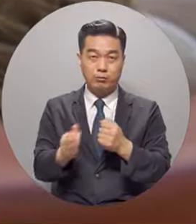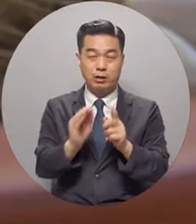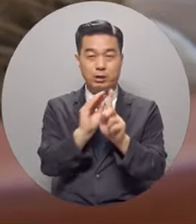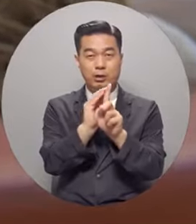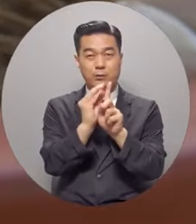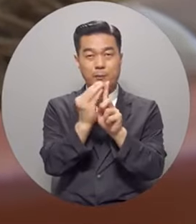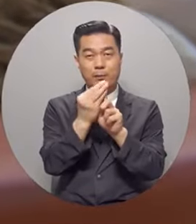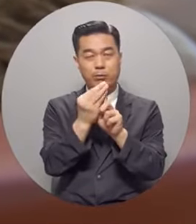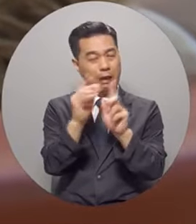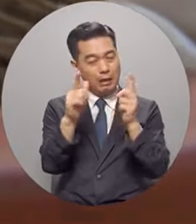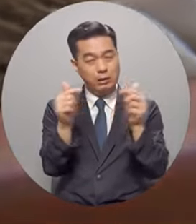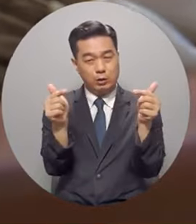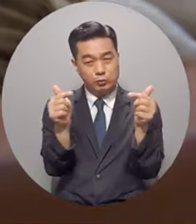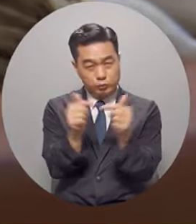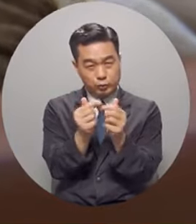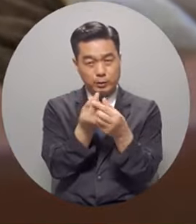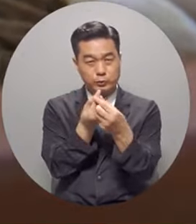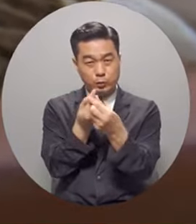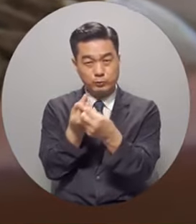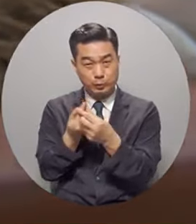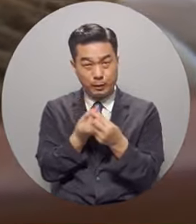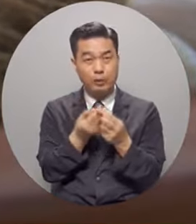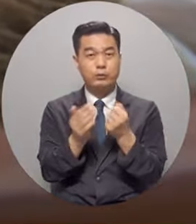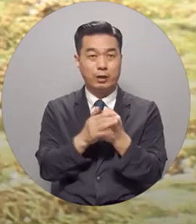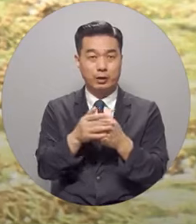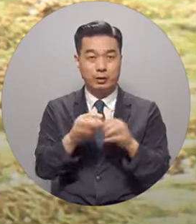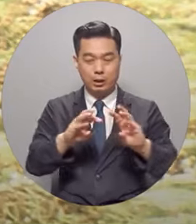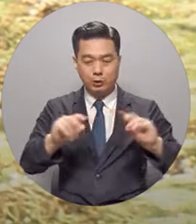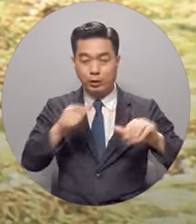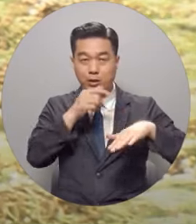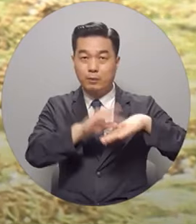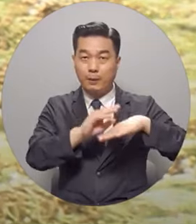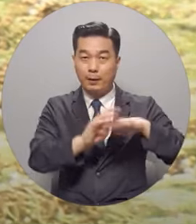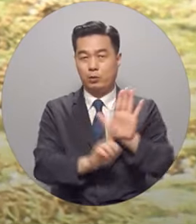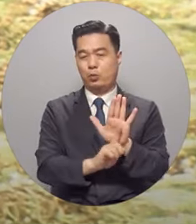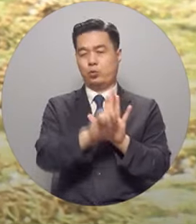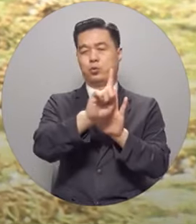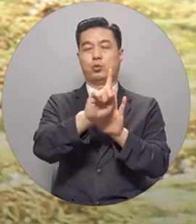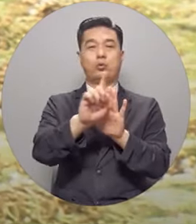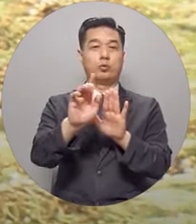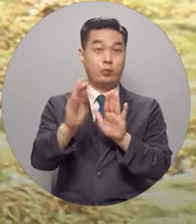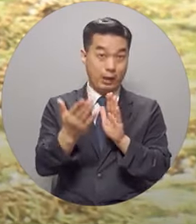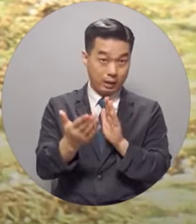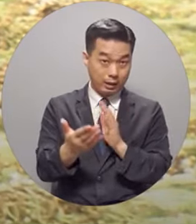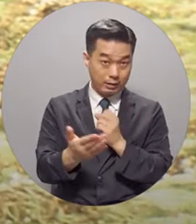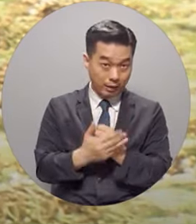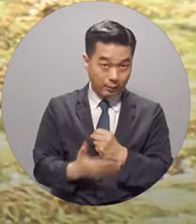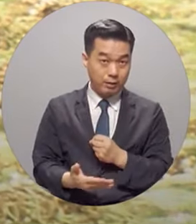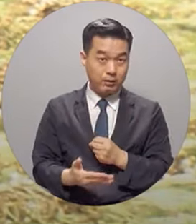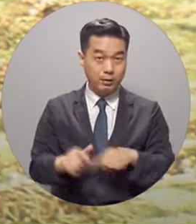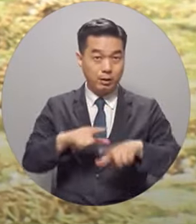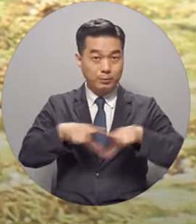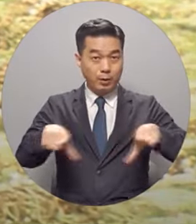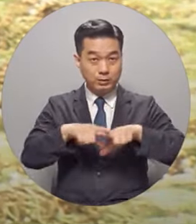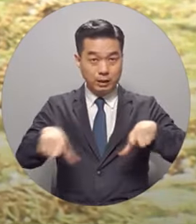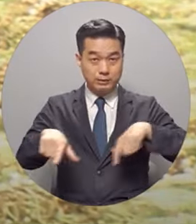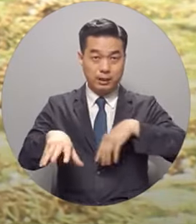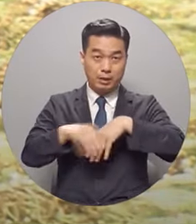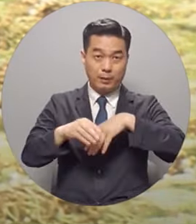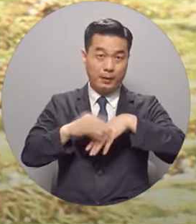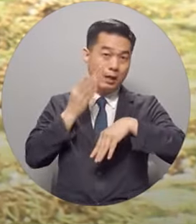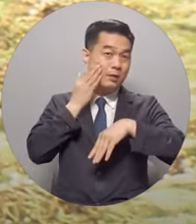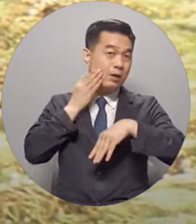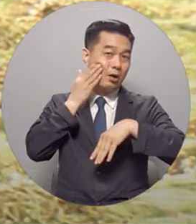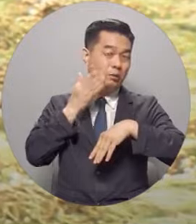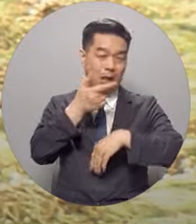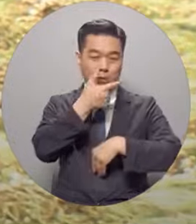벌어진 일입니다 토양의 속도가 높아지고 온도가 높아지면 그 평상시에 그